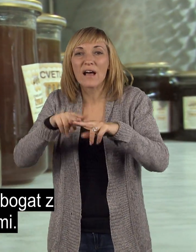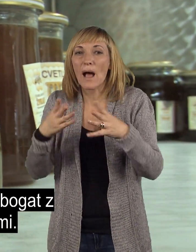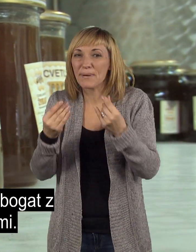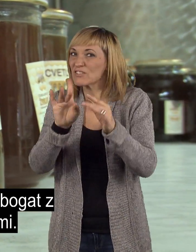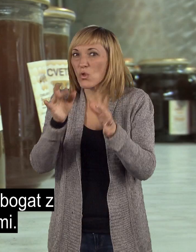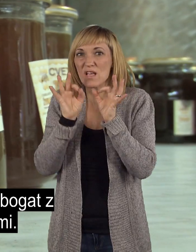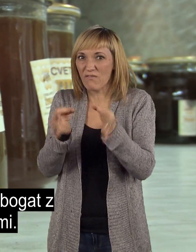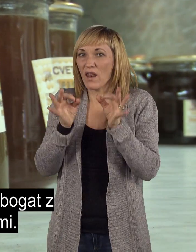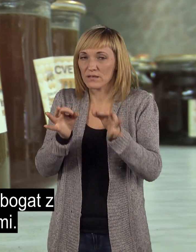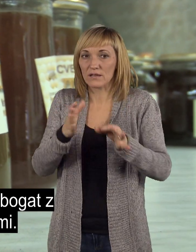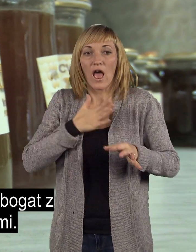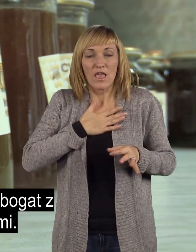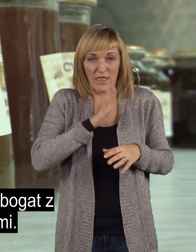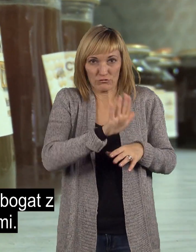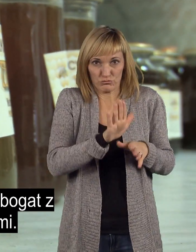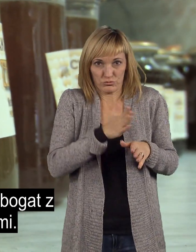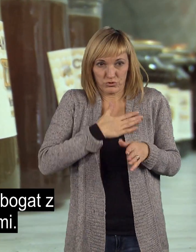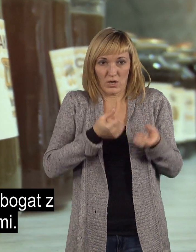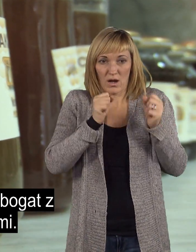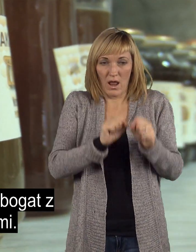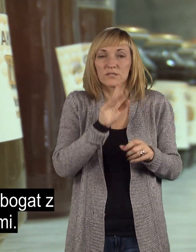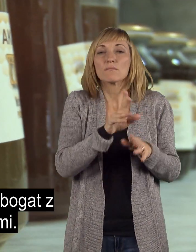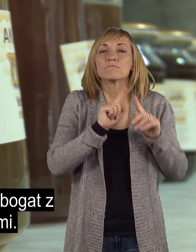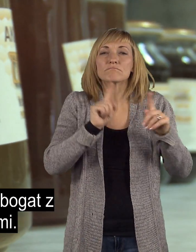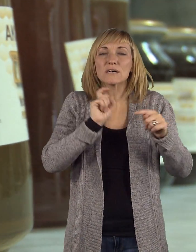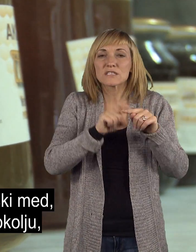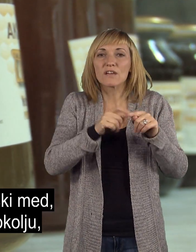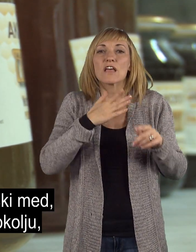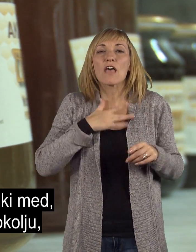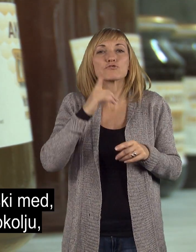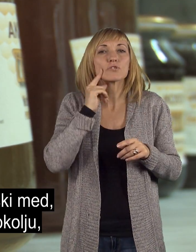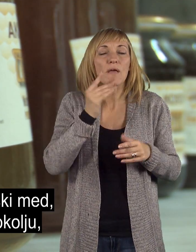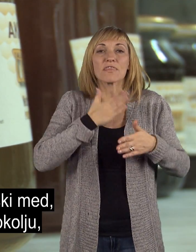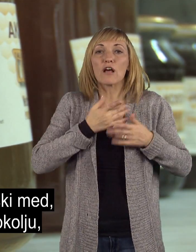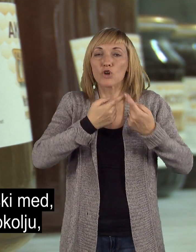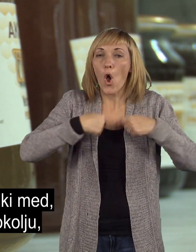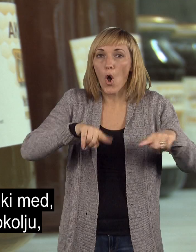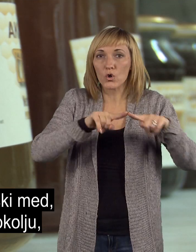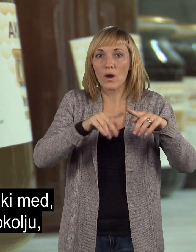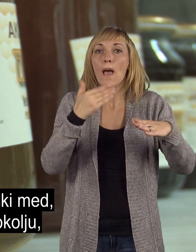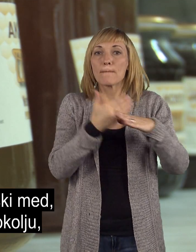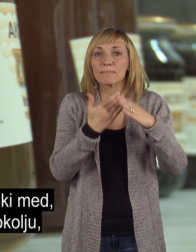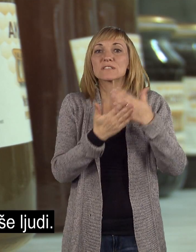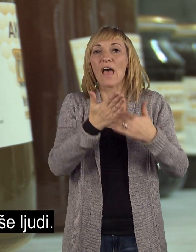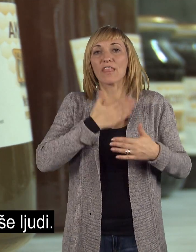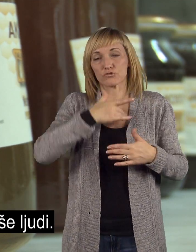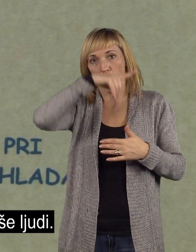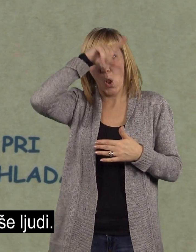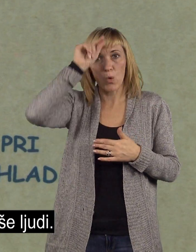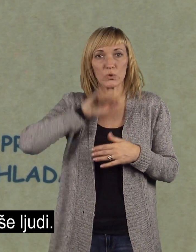tako kvalitetni. Naši medovi so tudi zelo bogati z rodninskimi snovmi. Naši medovi so v našem okolju primerni tudi za naše